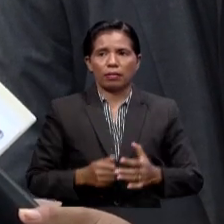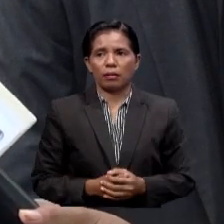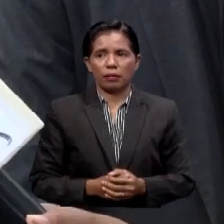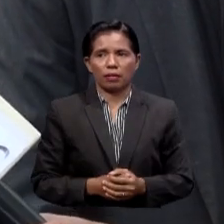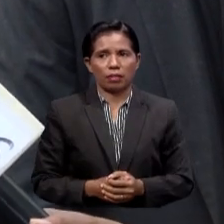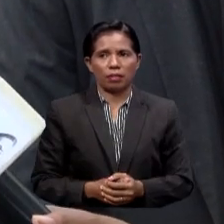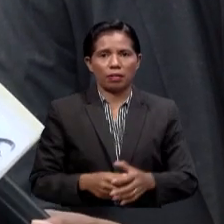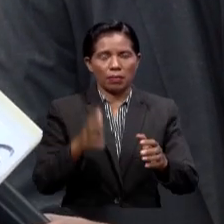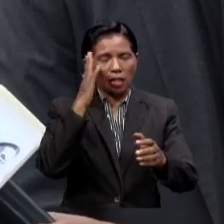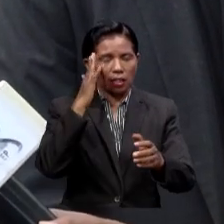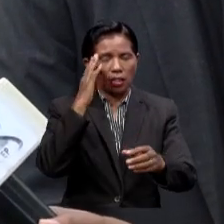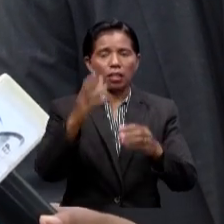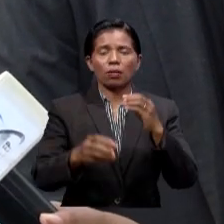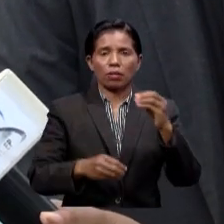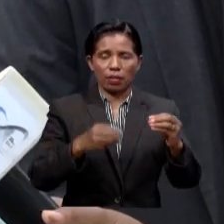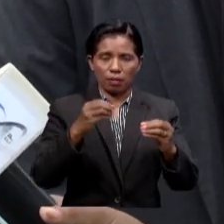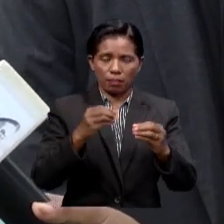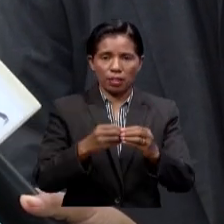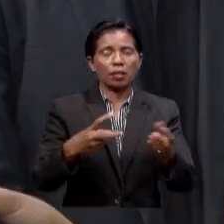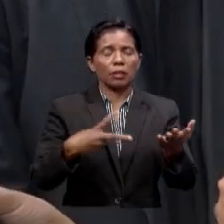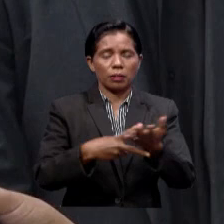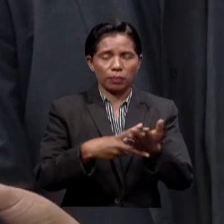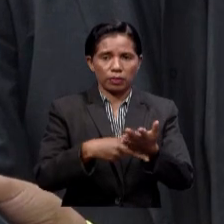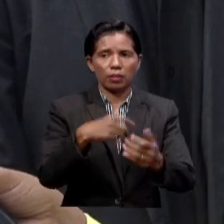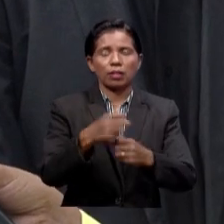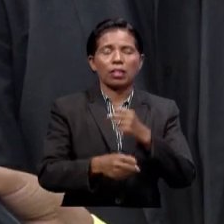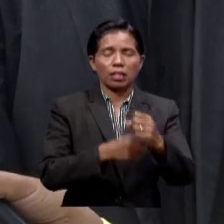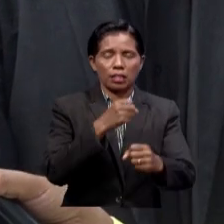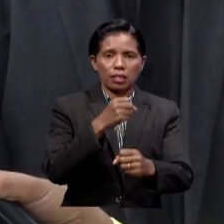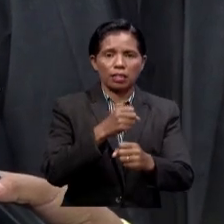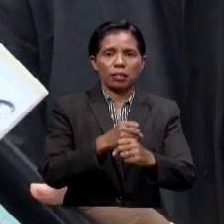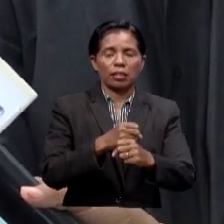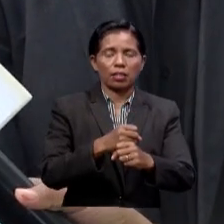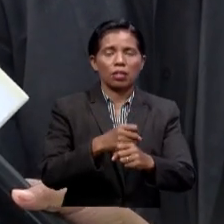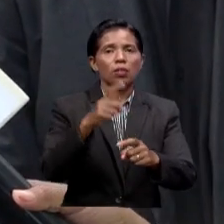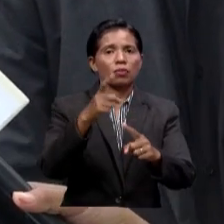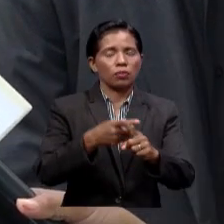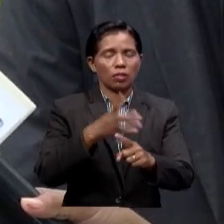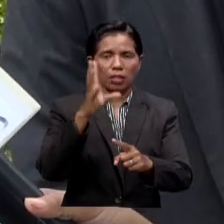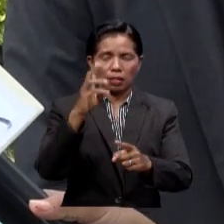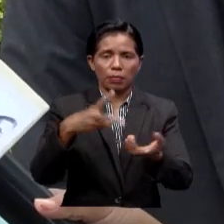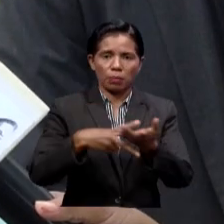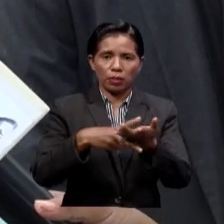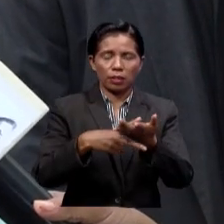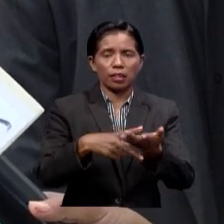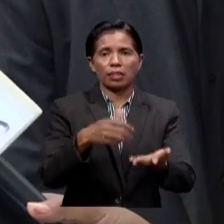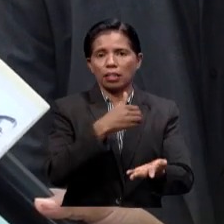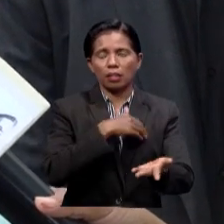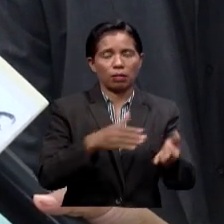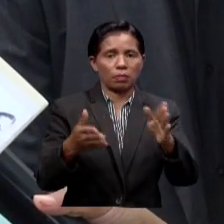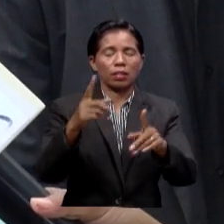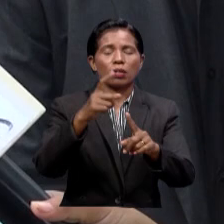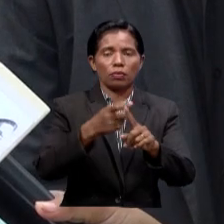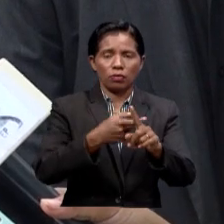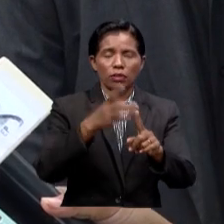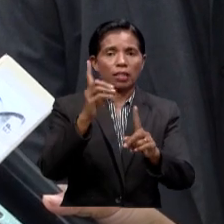teman-teman harus tahu juga. Karena ini adalah aturan dari IKO, peraturan perhubungan internasional. Di